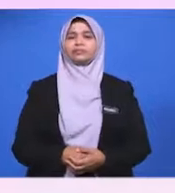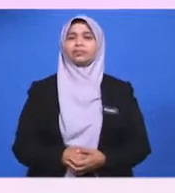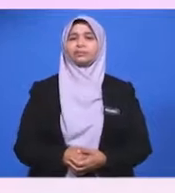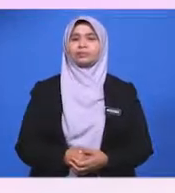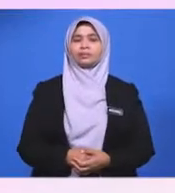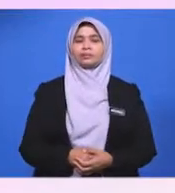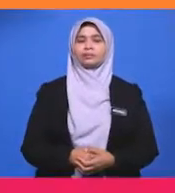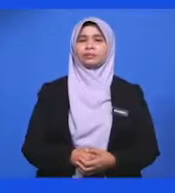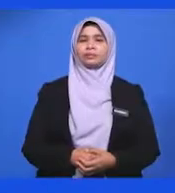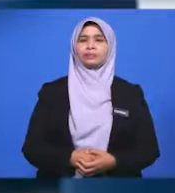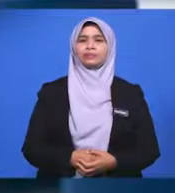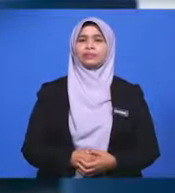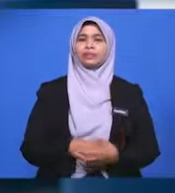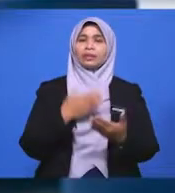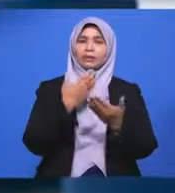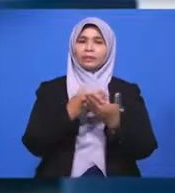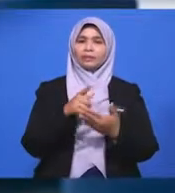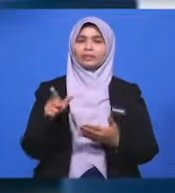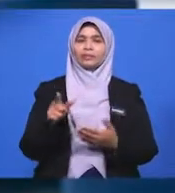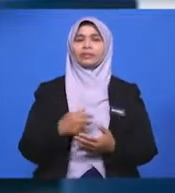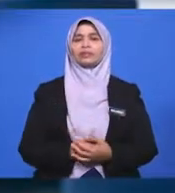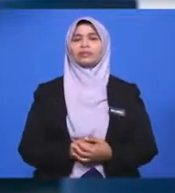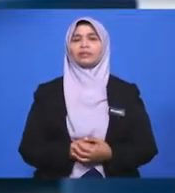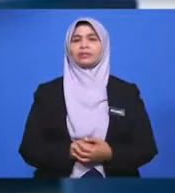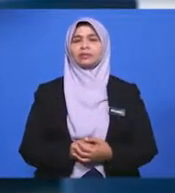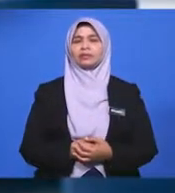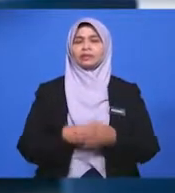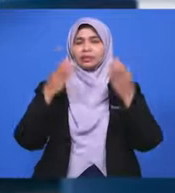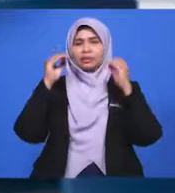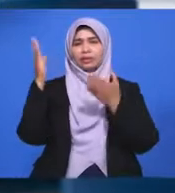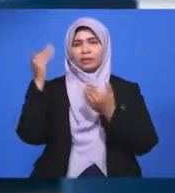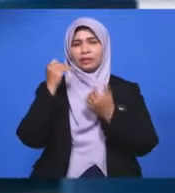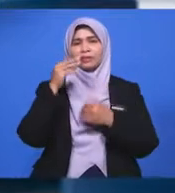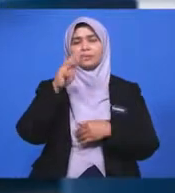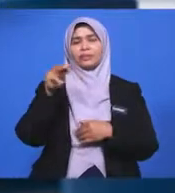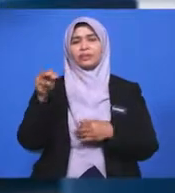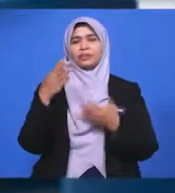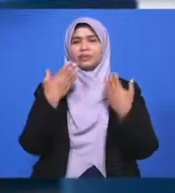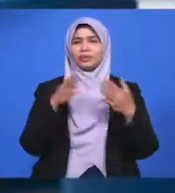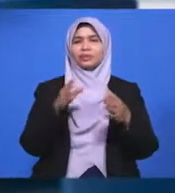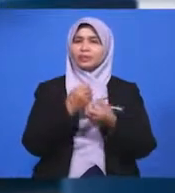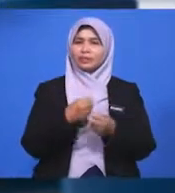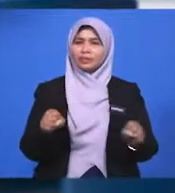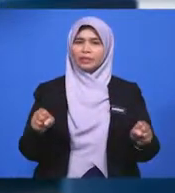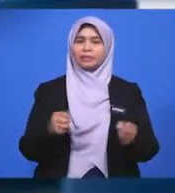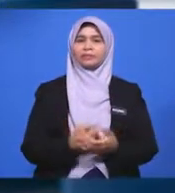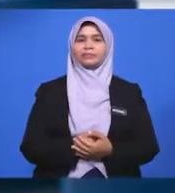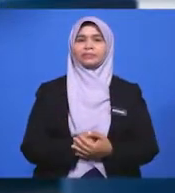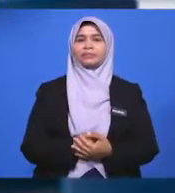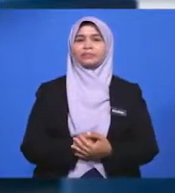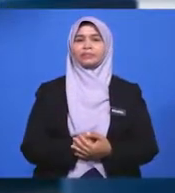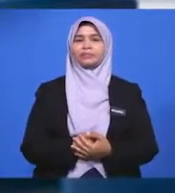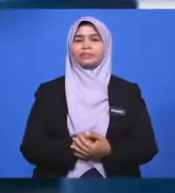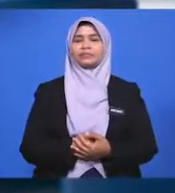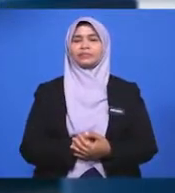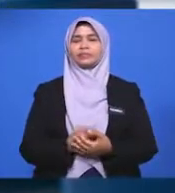di Malaysia. Baiklah, kalau begitu, cikgu harap murid-murid sudah bersedia ya. Ayuh,